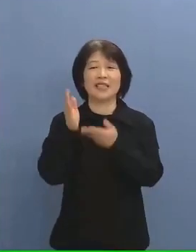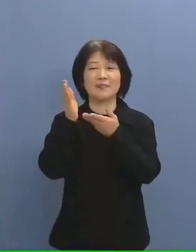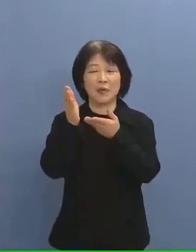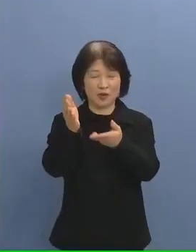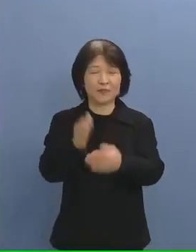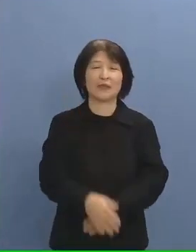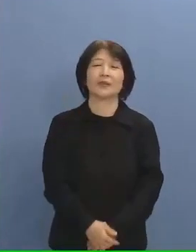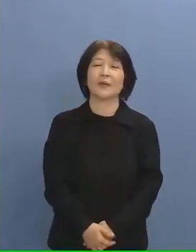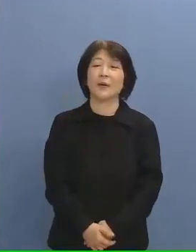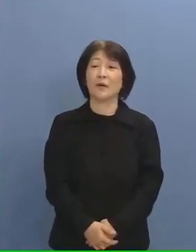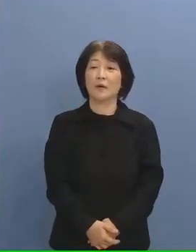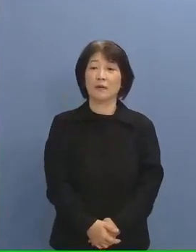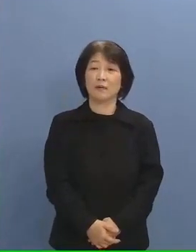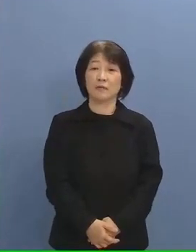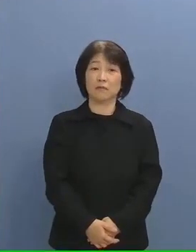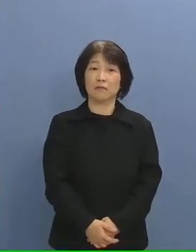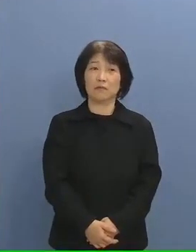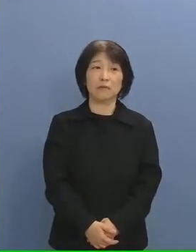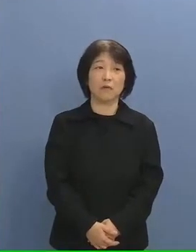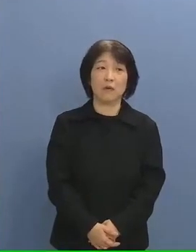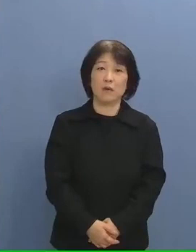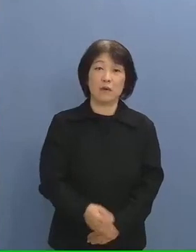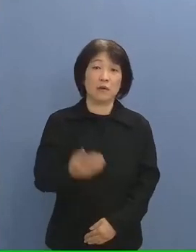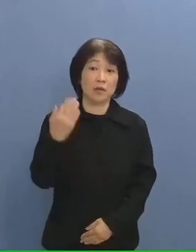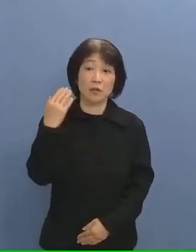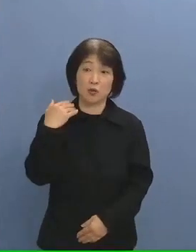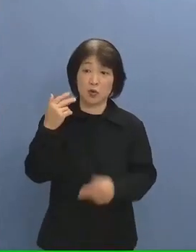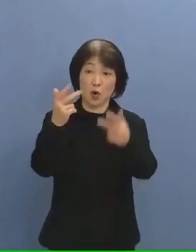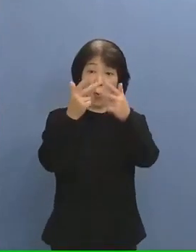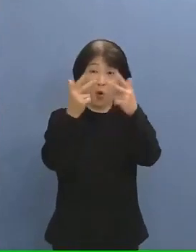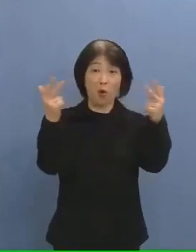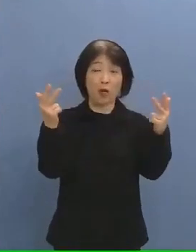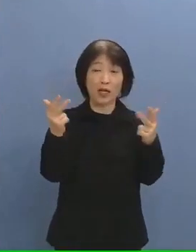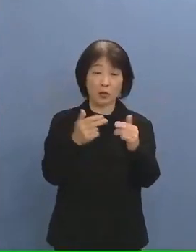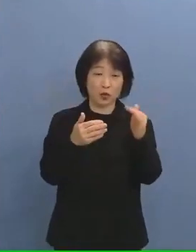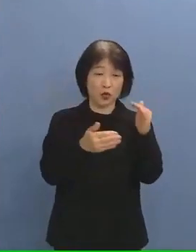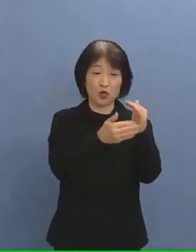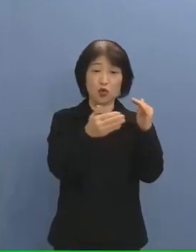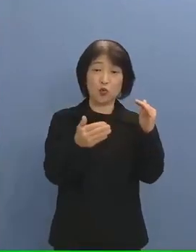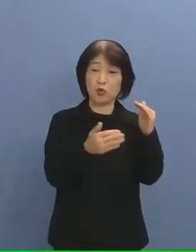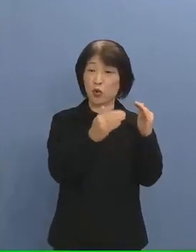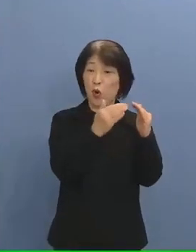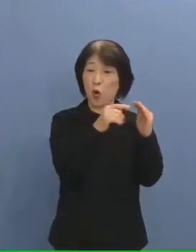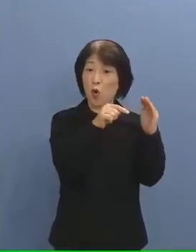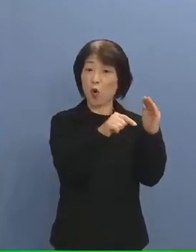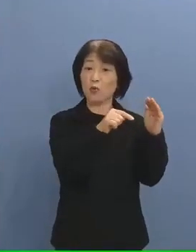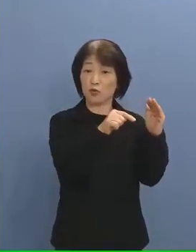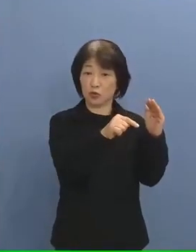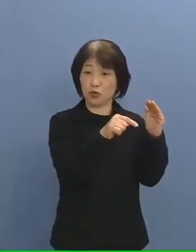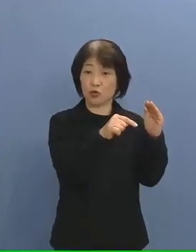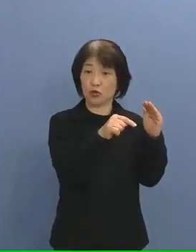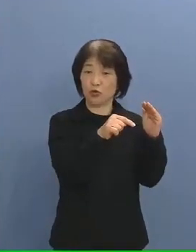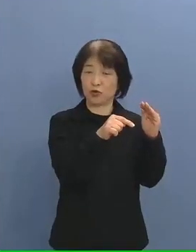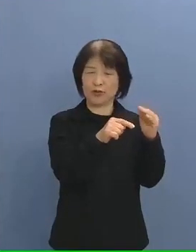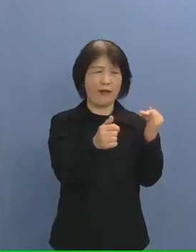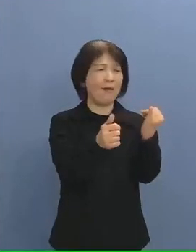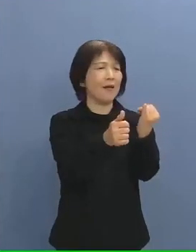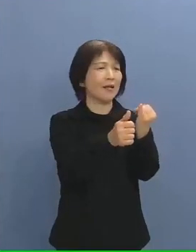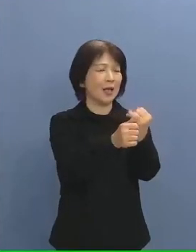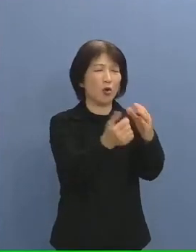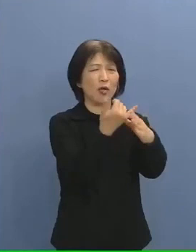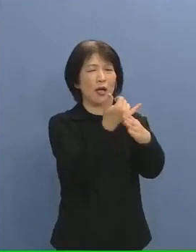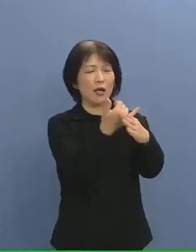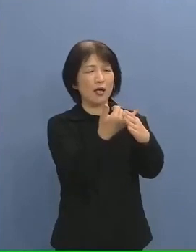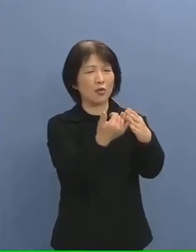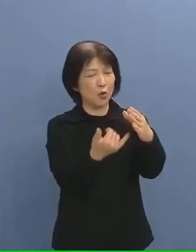神戸市の田中です。よろしくお願いします。先日ですね、北海道のグループホームでですね、結婚や同棲望む障